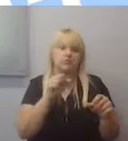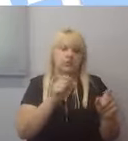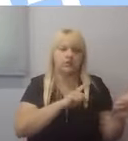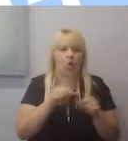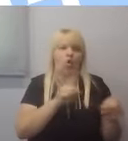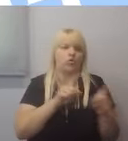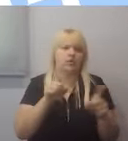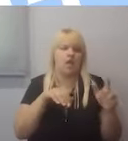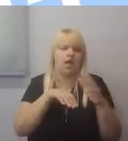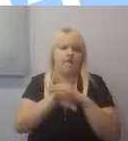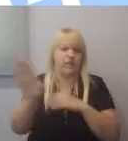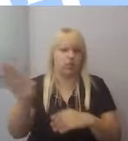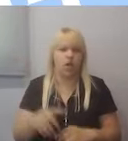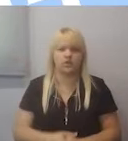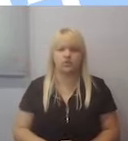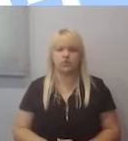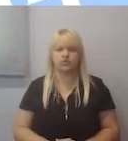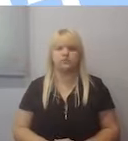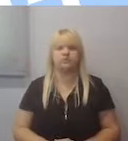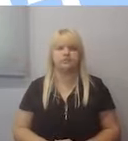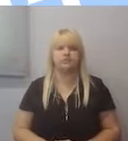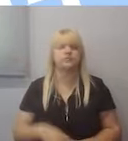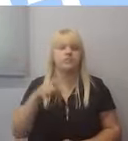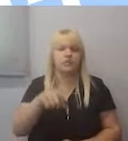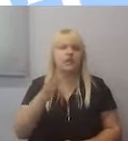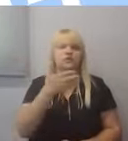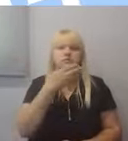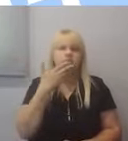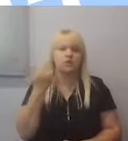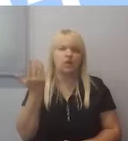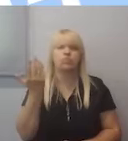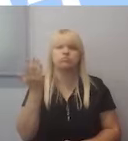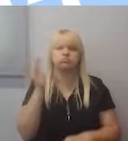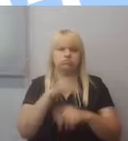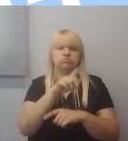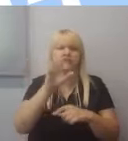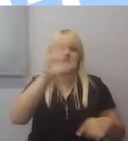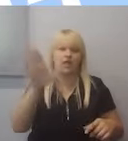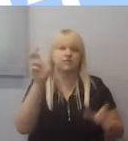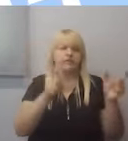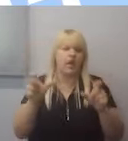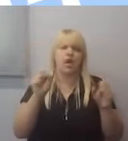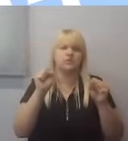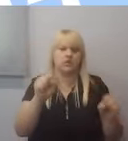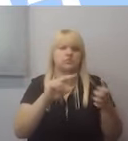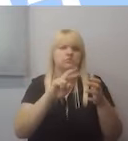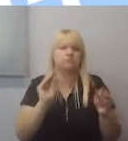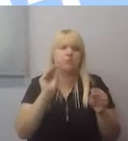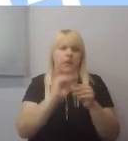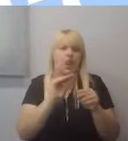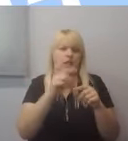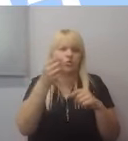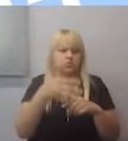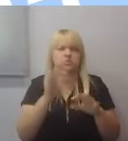viņa evakuācijā tas ir tas ir nu tas nav klasificēts tas ir valsts valsts civ aizsardzības plāna pielikums ar smuku aprakstu droši